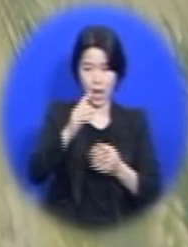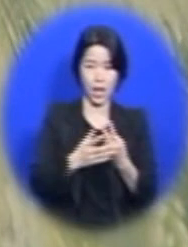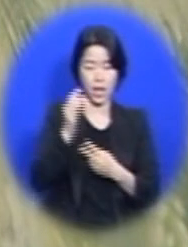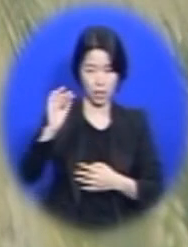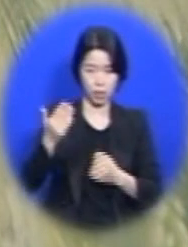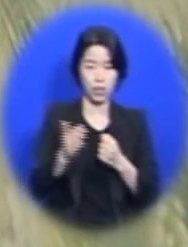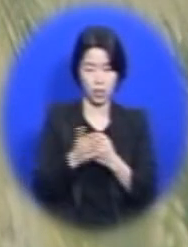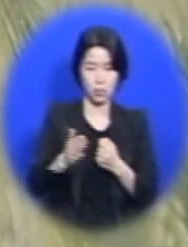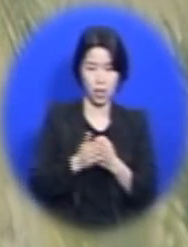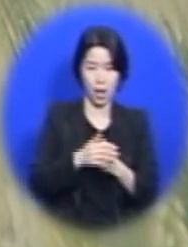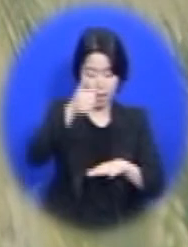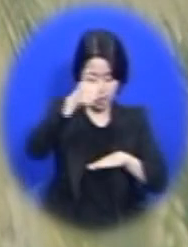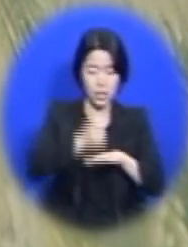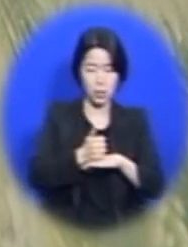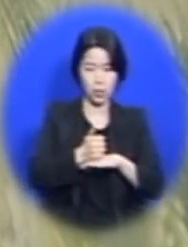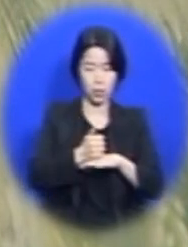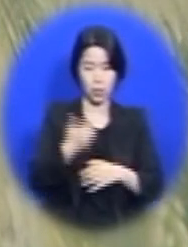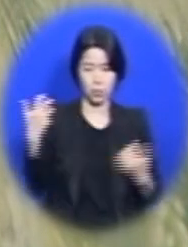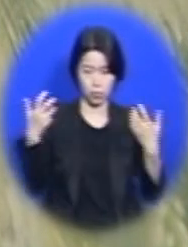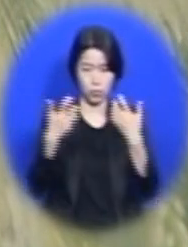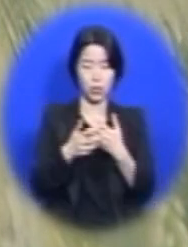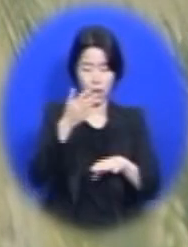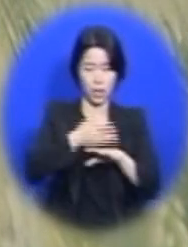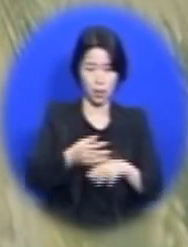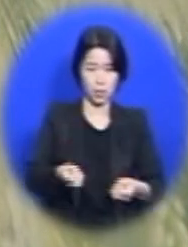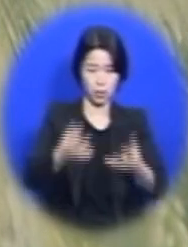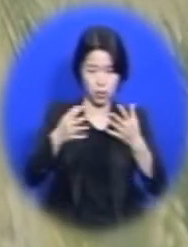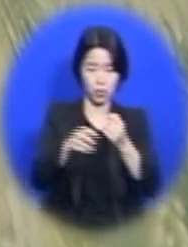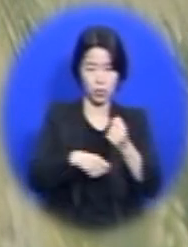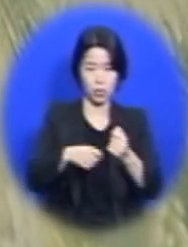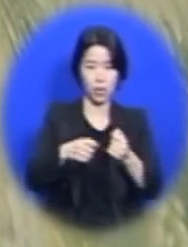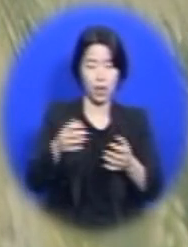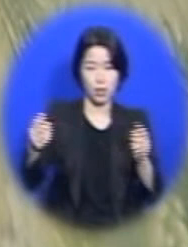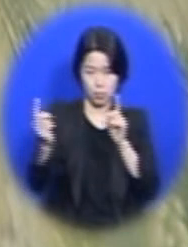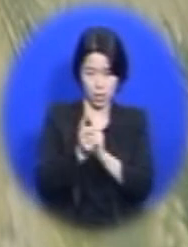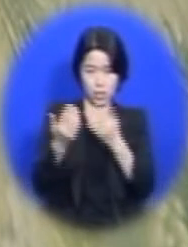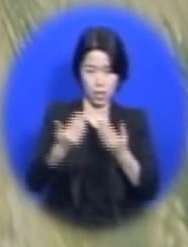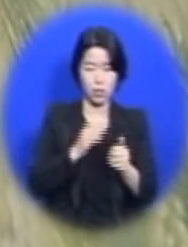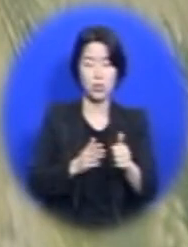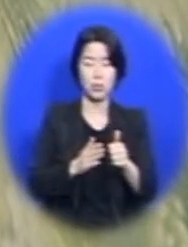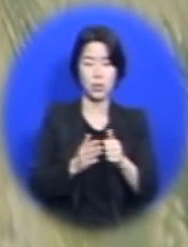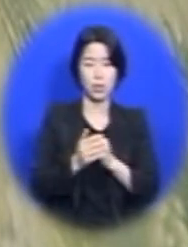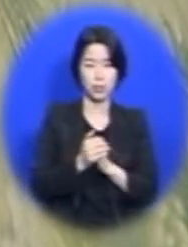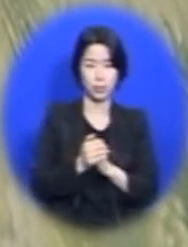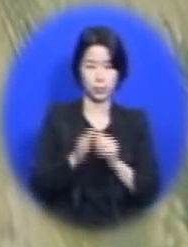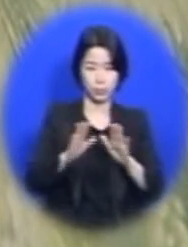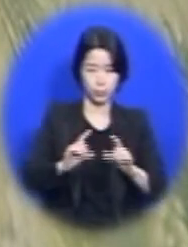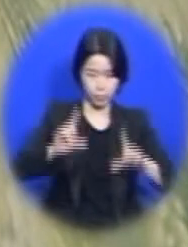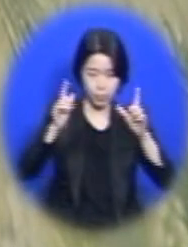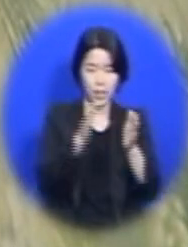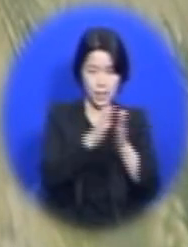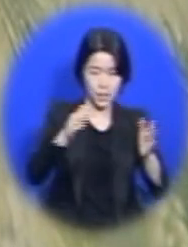되었으니 마무리도 풍성한 감사 주일을, 추수감사 주일을 맞이할 수 있게 주옵소서. 올해도